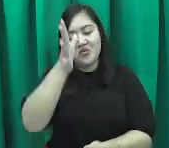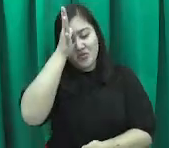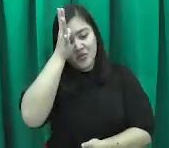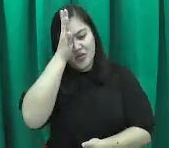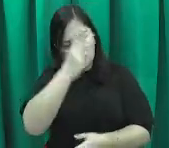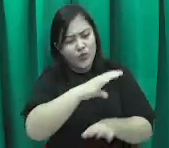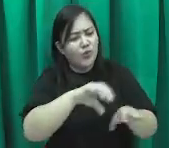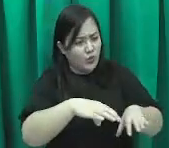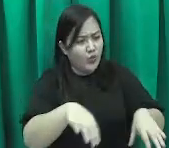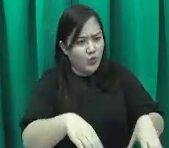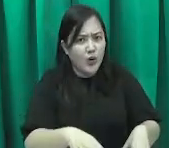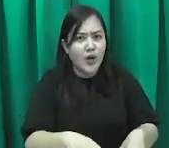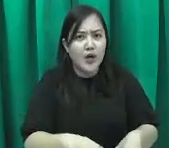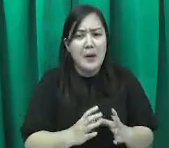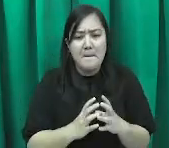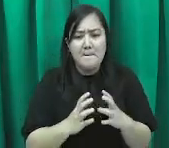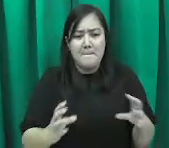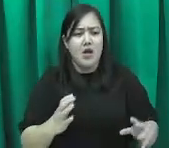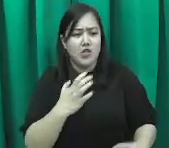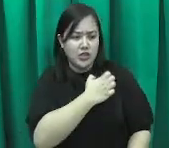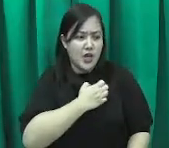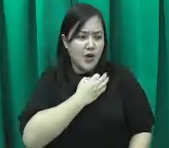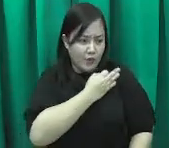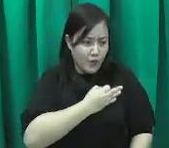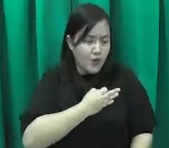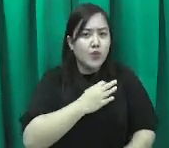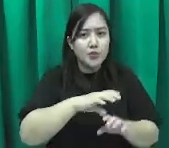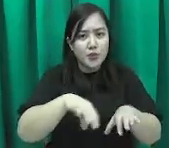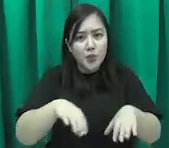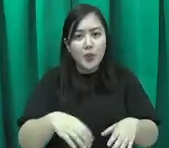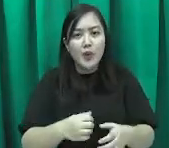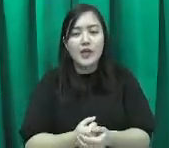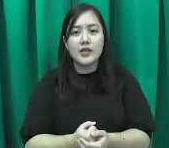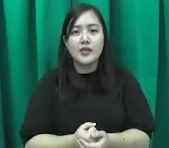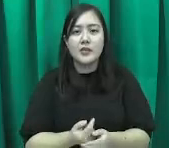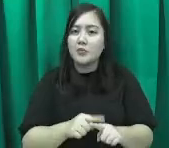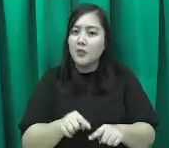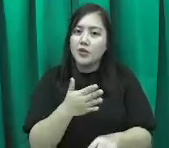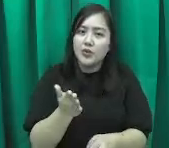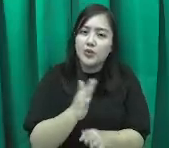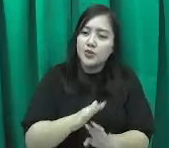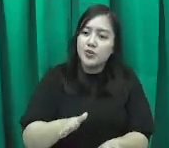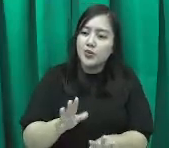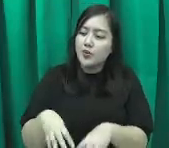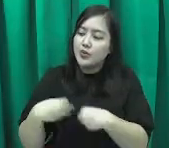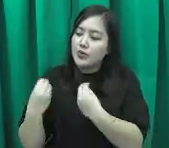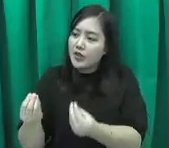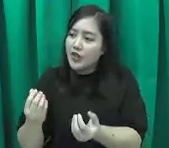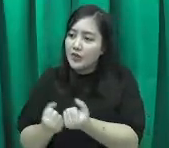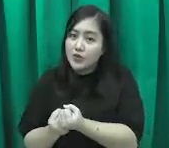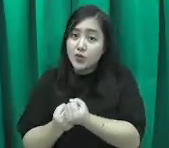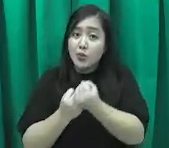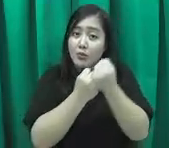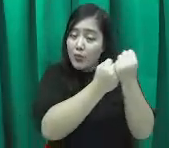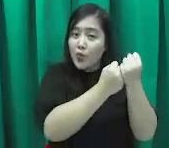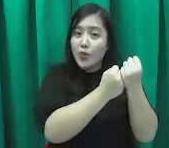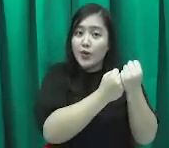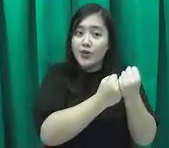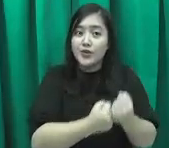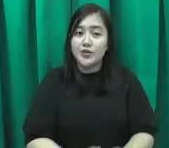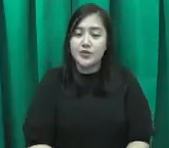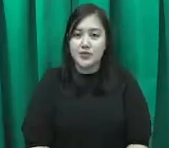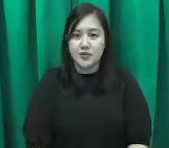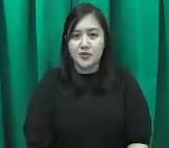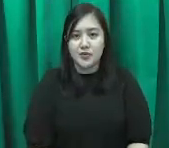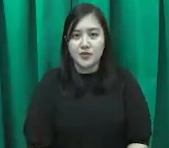hindi mo man emotional support na kailangan nila, hindi mo na ibigay sa kanila dahil nga sa kakahabol mo, dun sa financial support mo sa